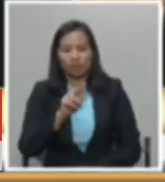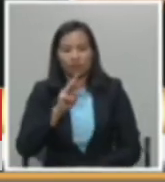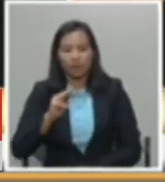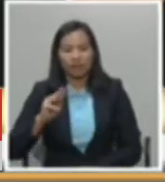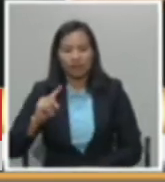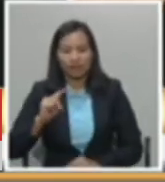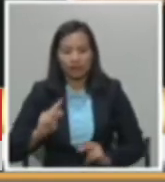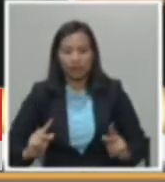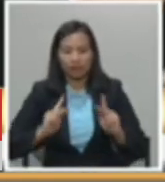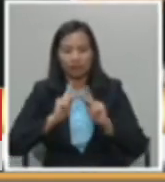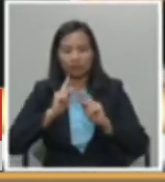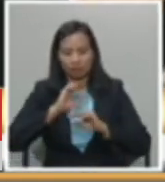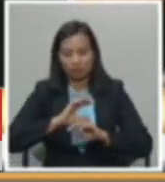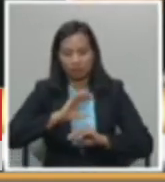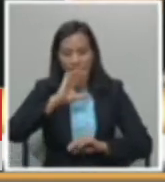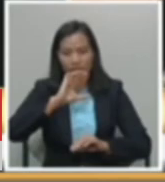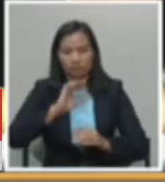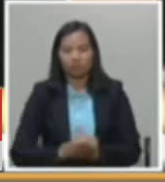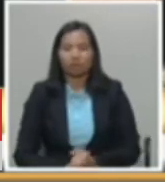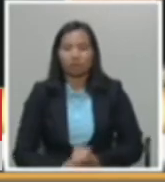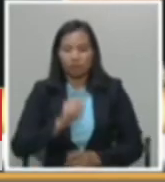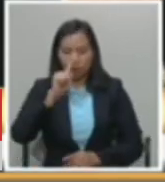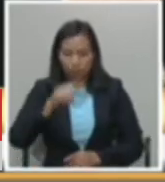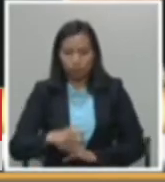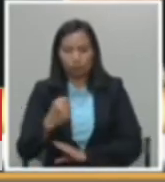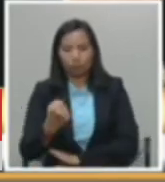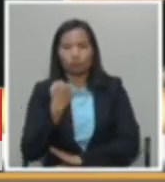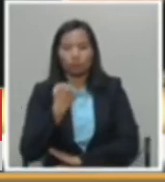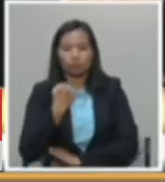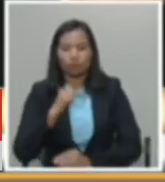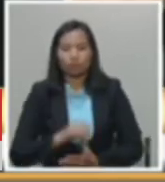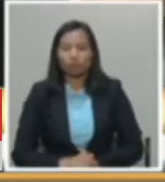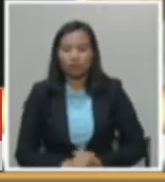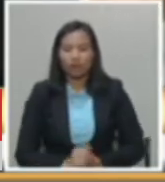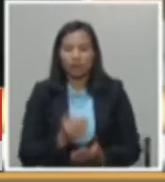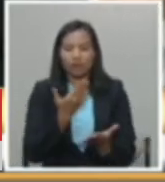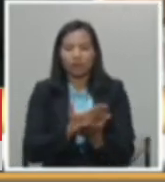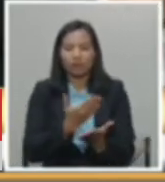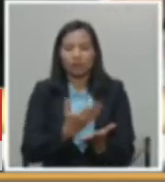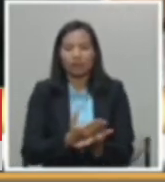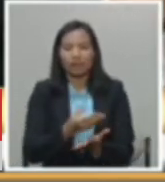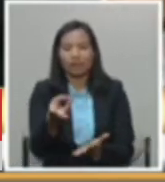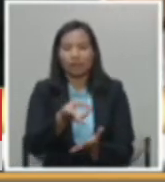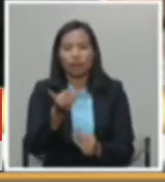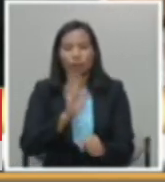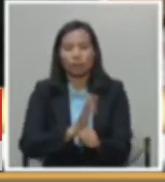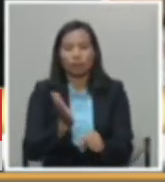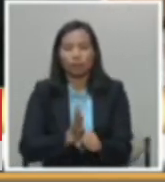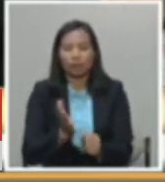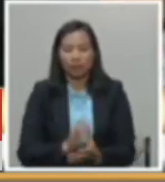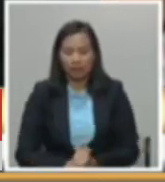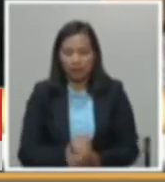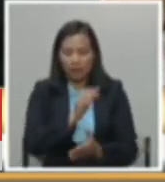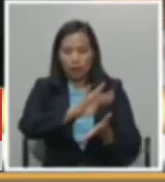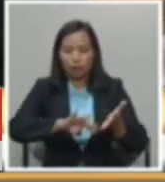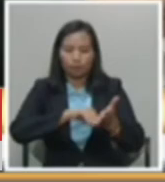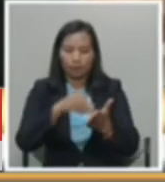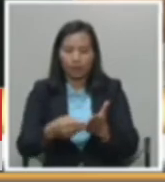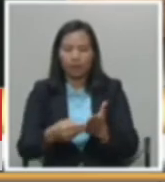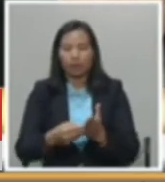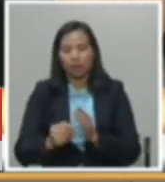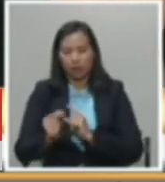กก็อยู่ตรงนี้แล้วท่านต้องเข้มงวดให้หนักเงินแค่นี้ไม่พอหรอครับและแผนงานที่ท่านว่า